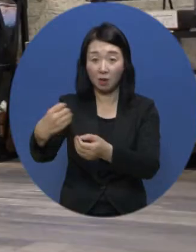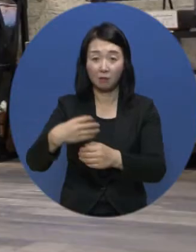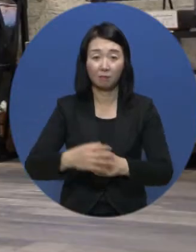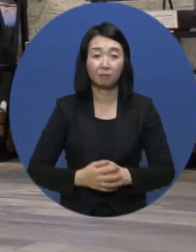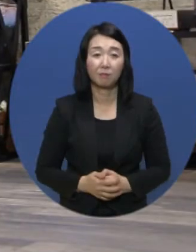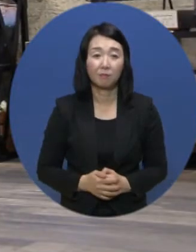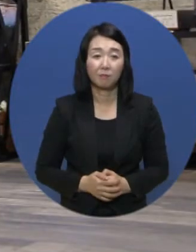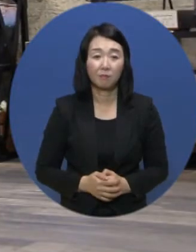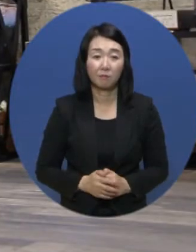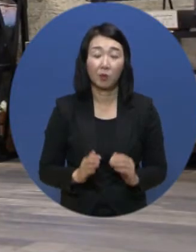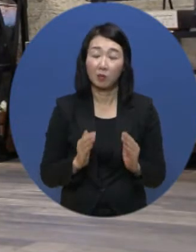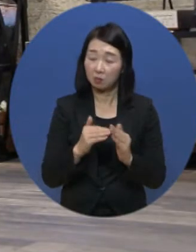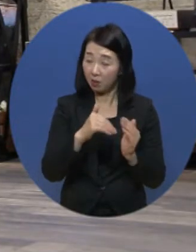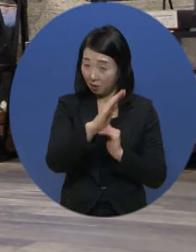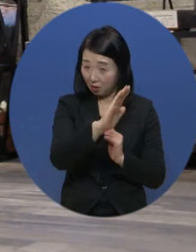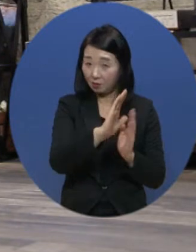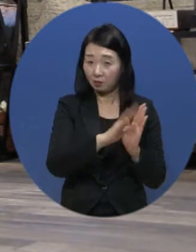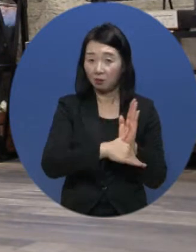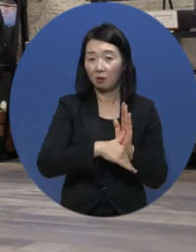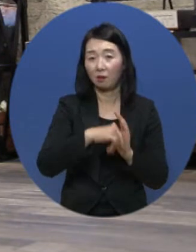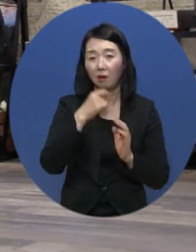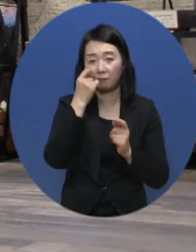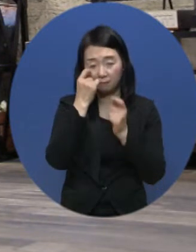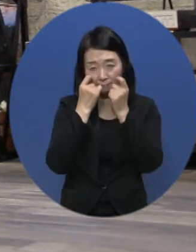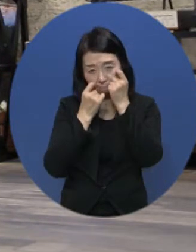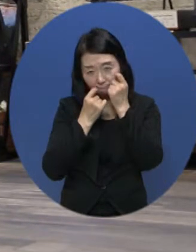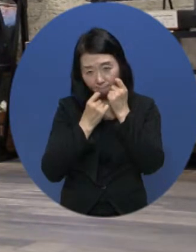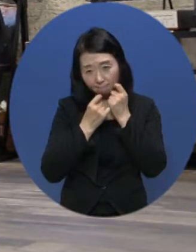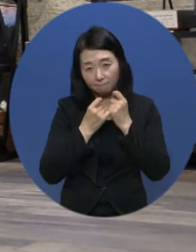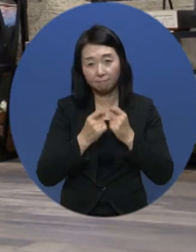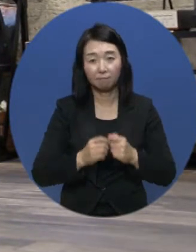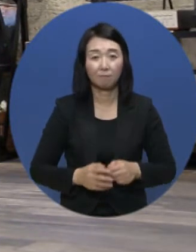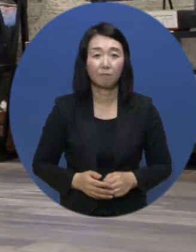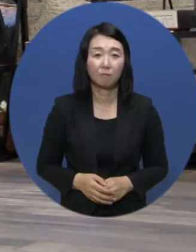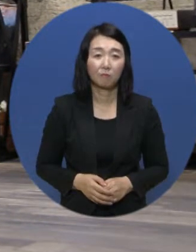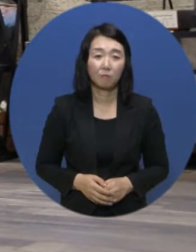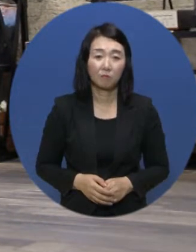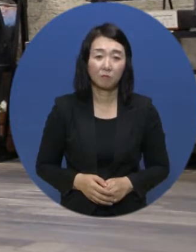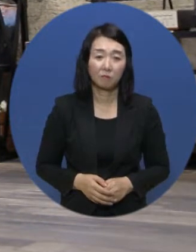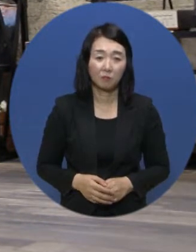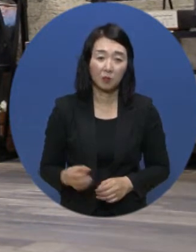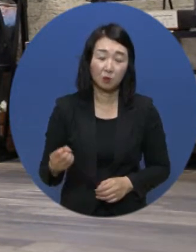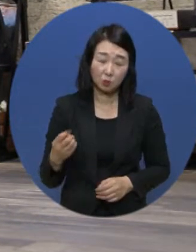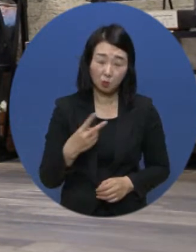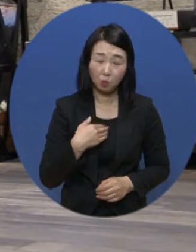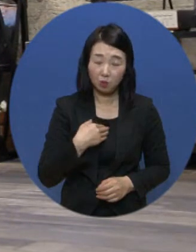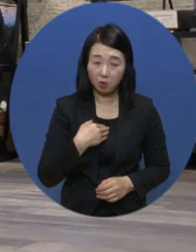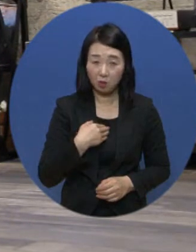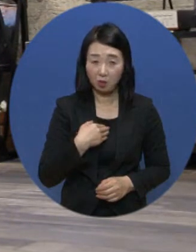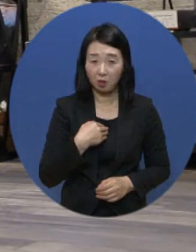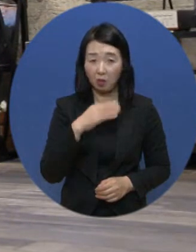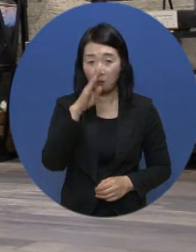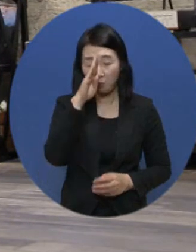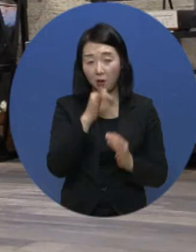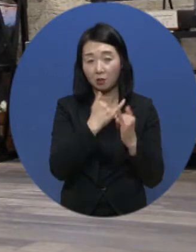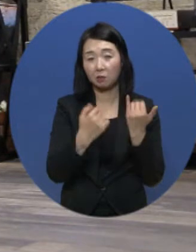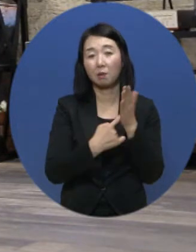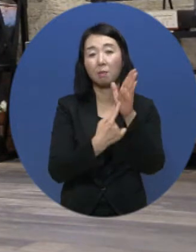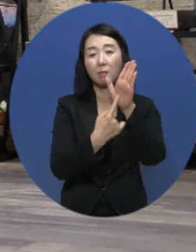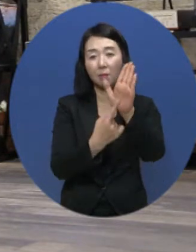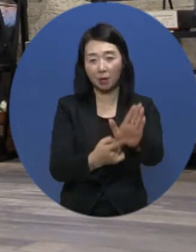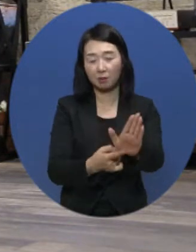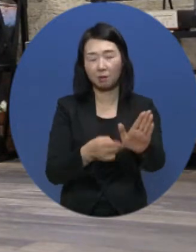집에 돌아오는 길에 전 눈물을 흘렸습니다. 그리고 다시는 내 병을 사람들에게 밝히지